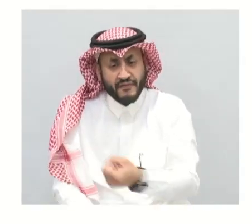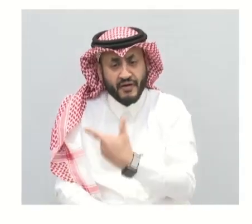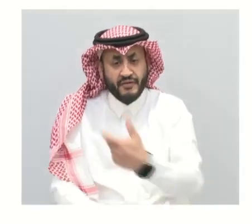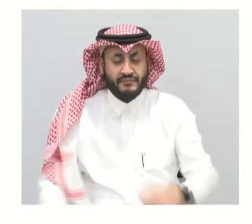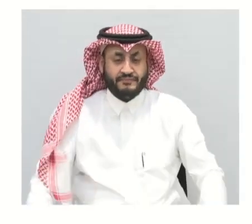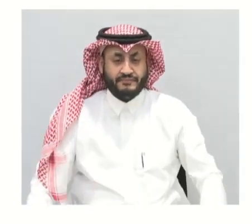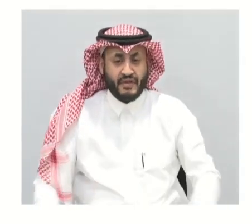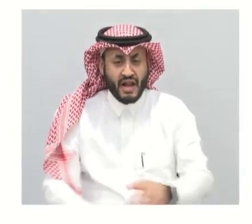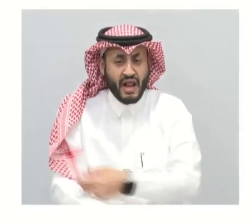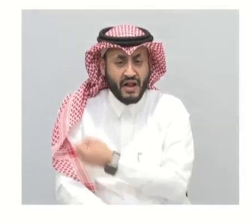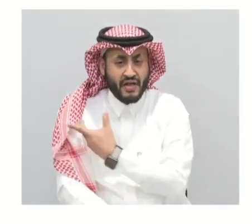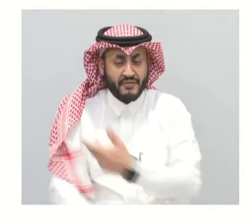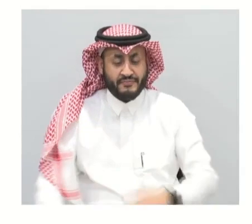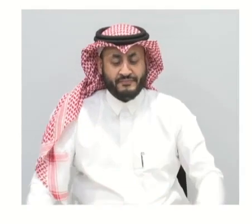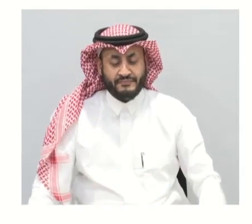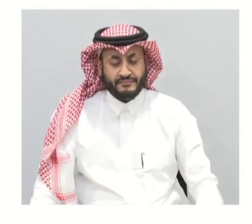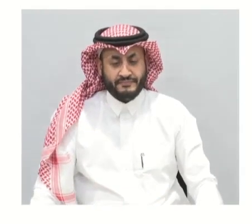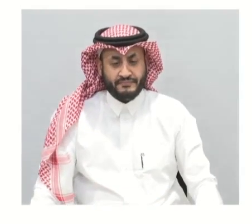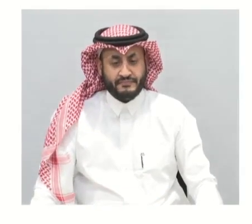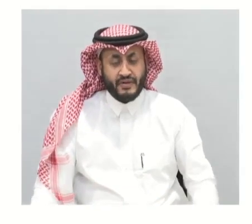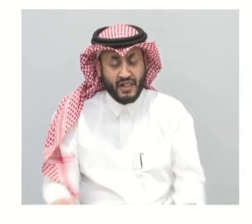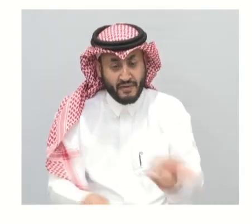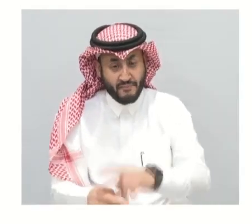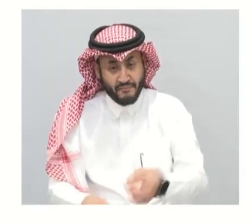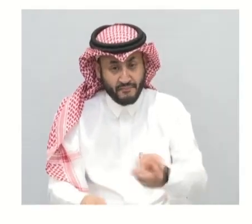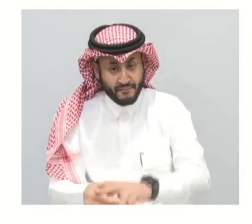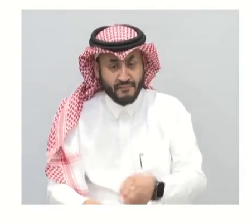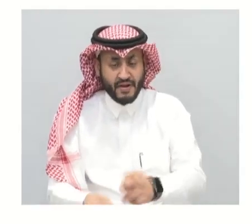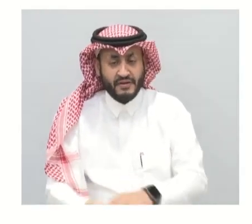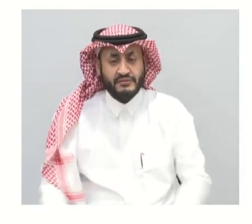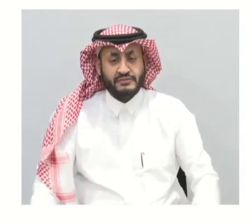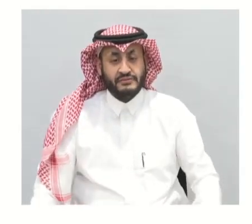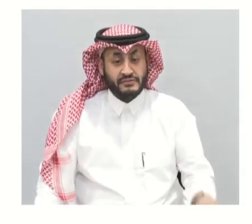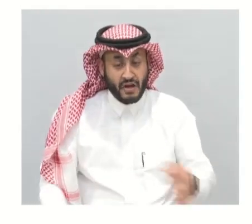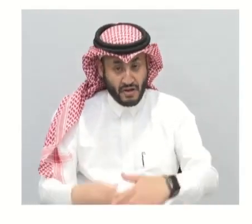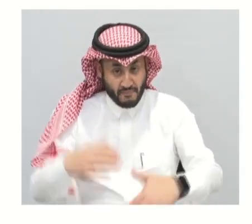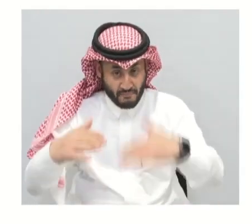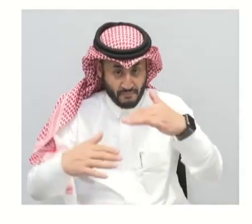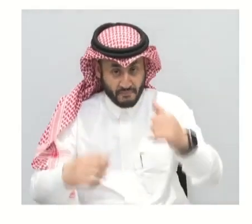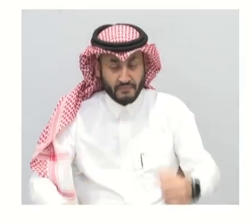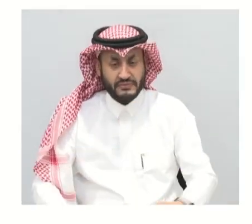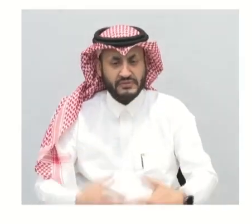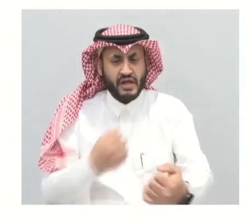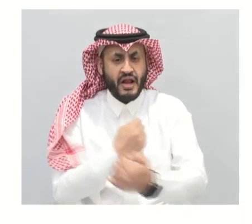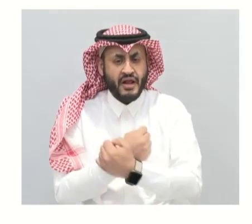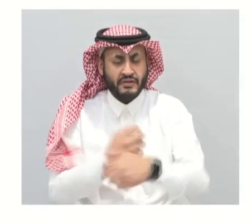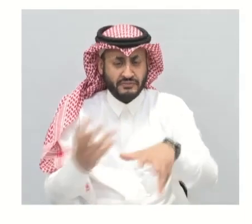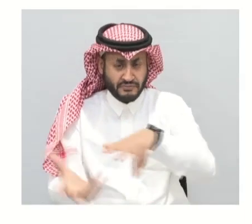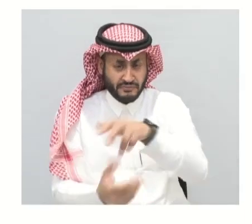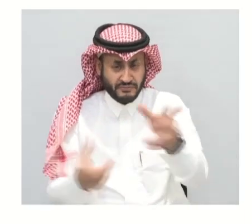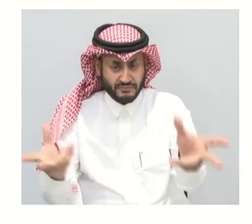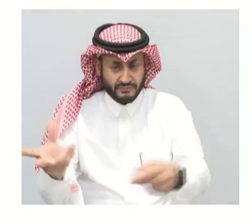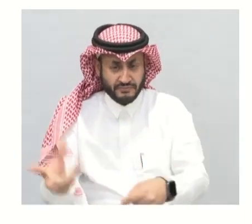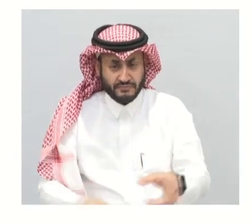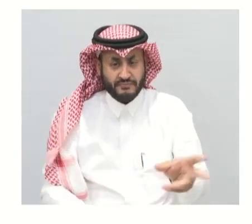الطاقه البديله او ما نسميها بالطاقه المتجدده والتي نستفيد منها بشكل اكبر في حمايه موارد البيئه